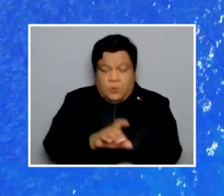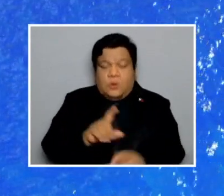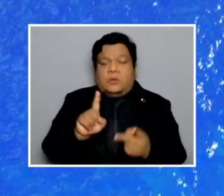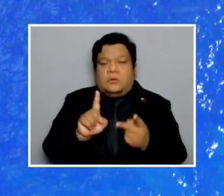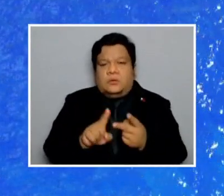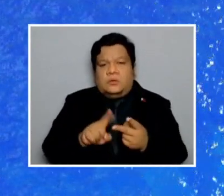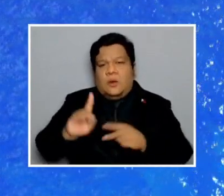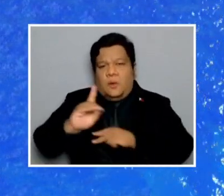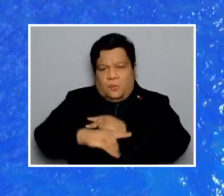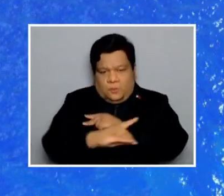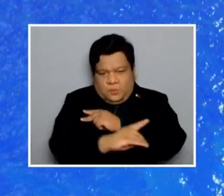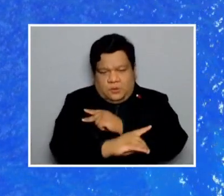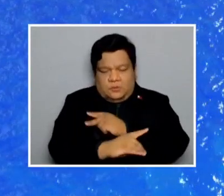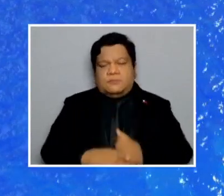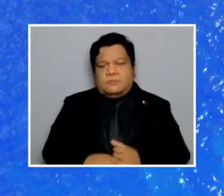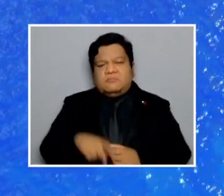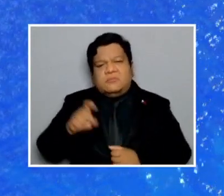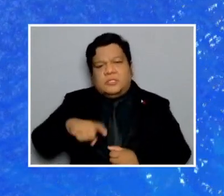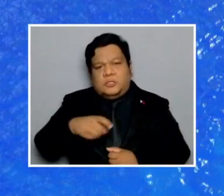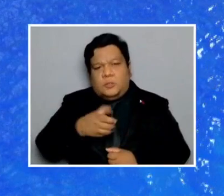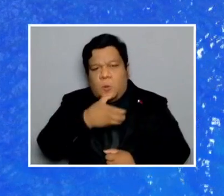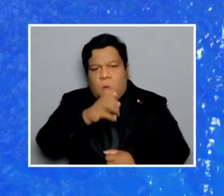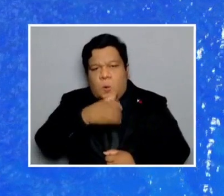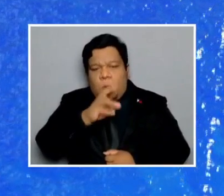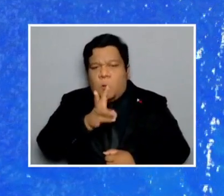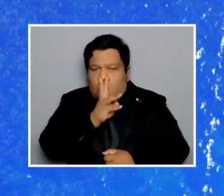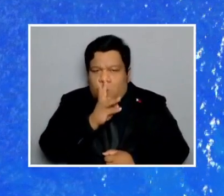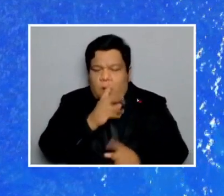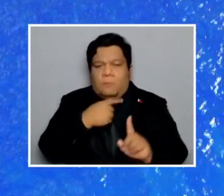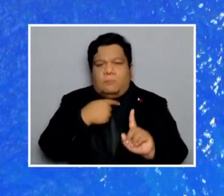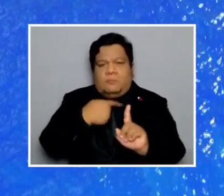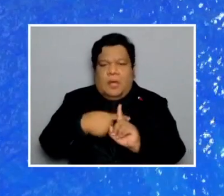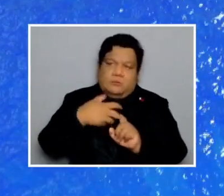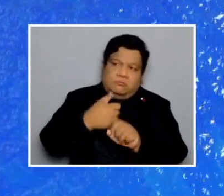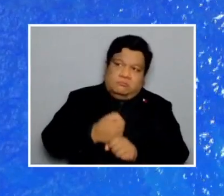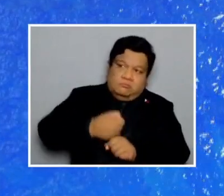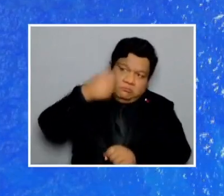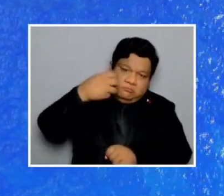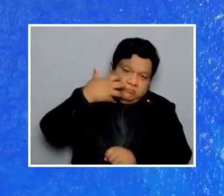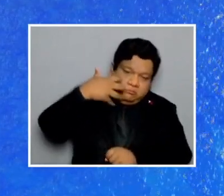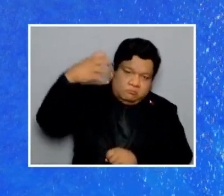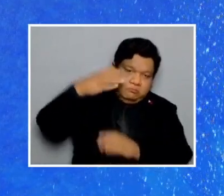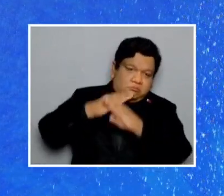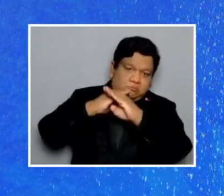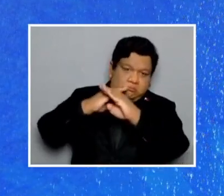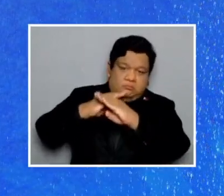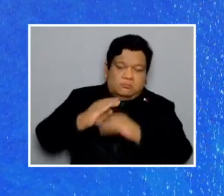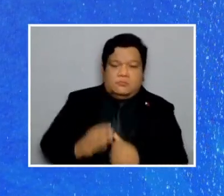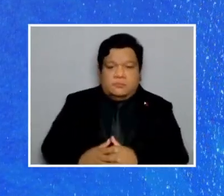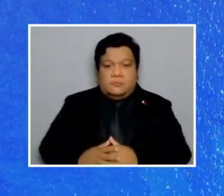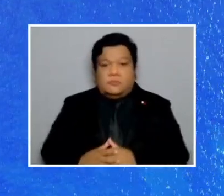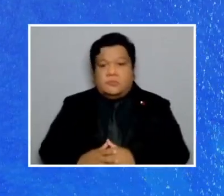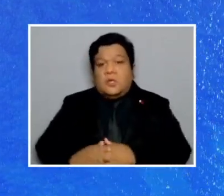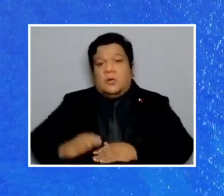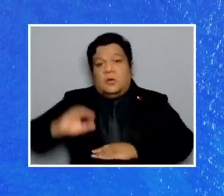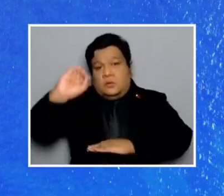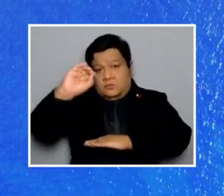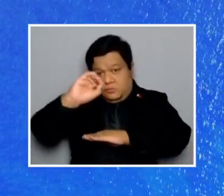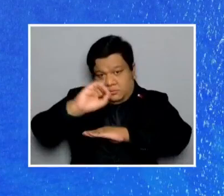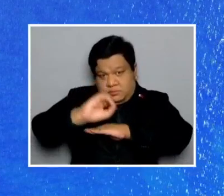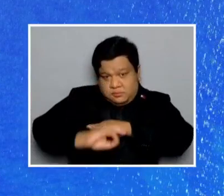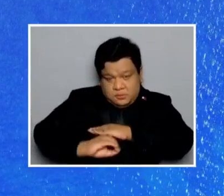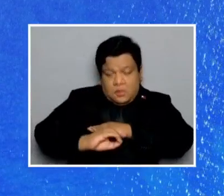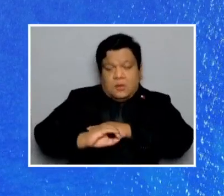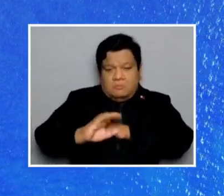ang pag-inom ng tubig at huwag kalimutan ang pananggalang sa init ng araw. Bago lumubog ang araw, may mga pag-ulan din sa ilang bahagi dito sa